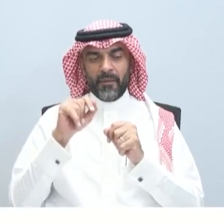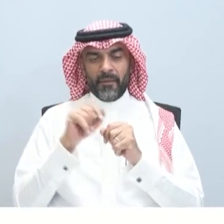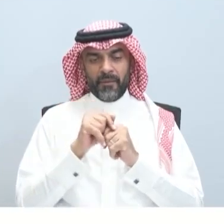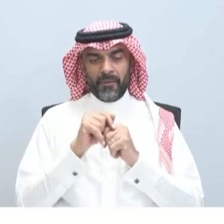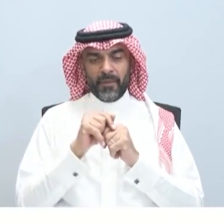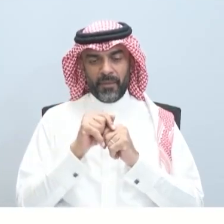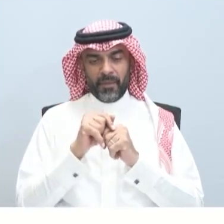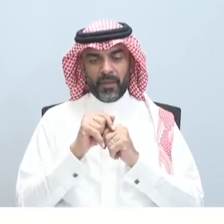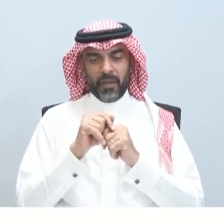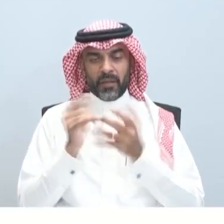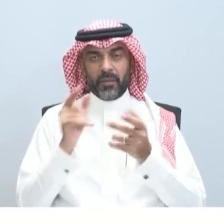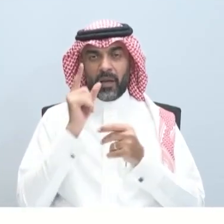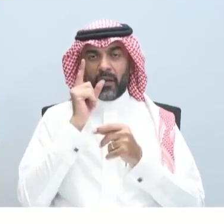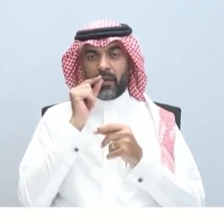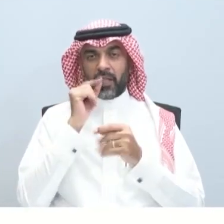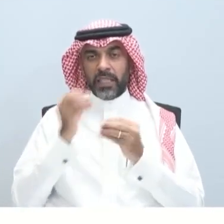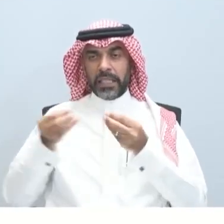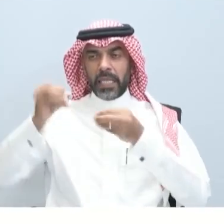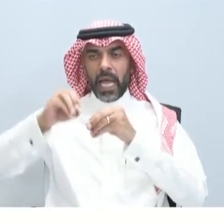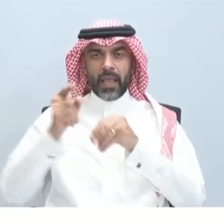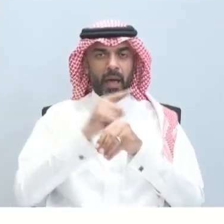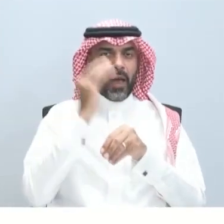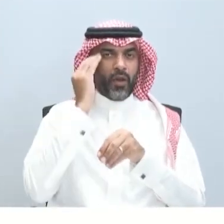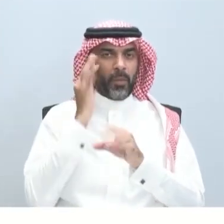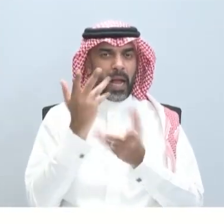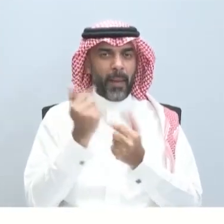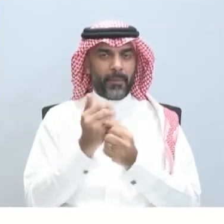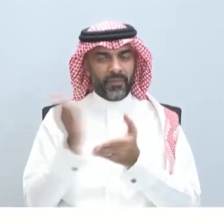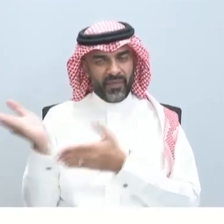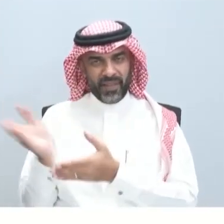طول اطول امراه تفضلوا يا مبدعين